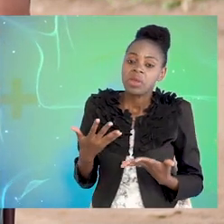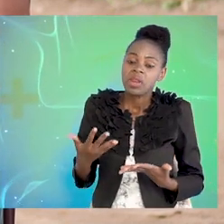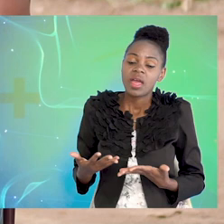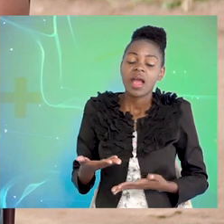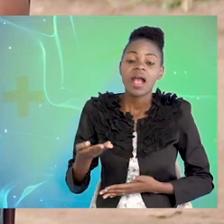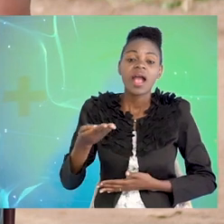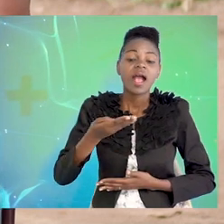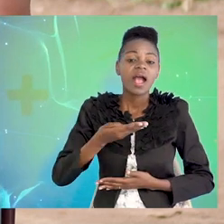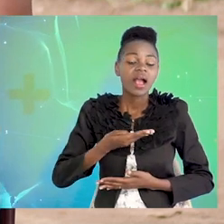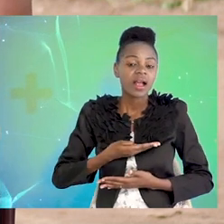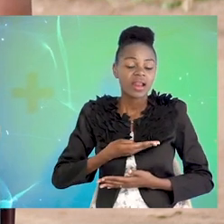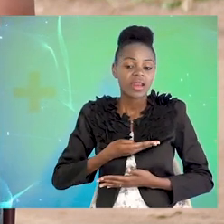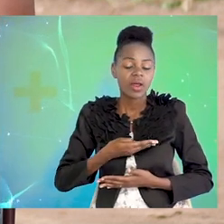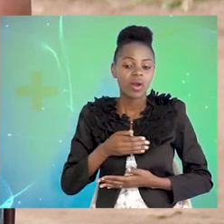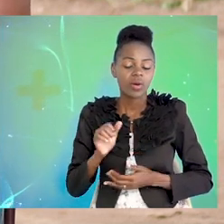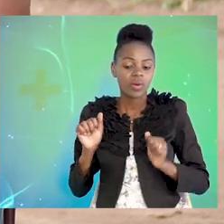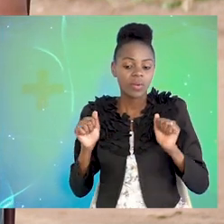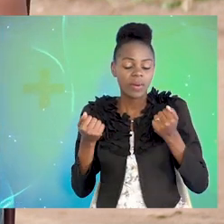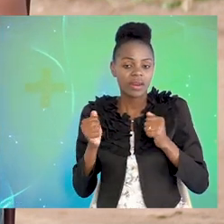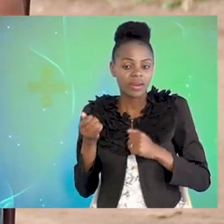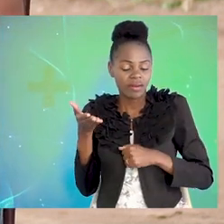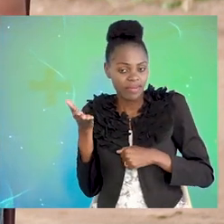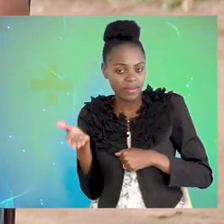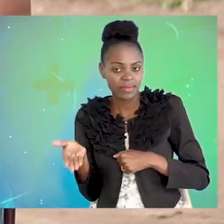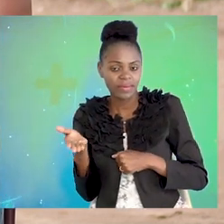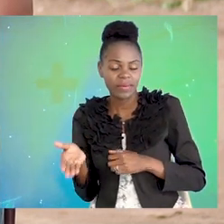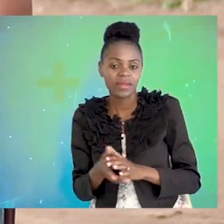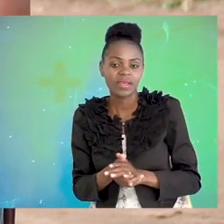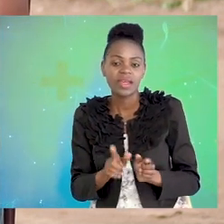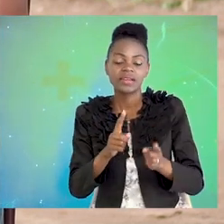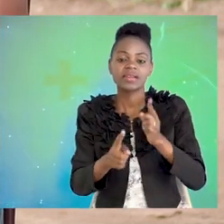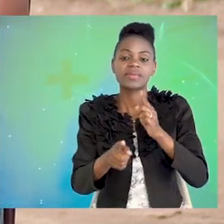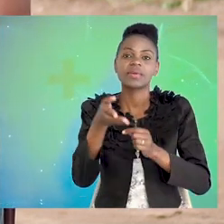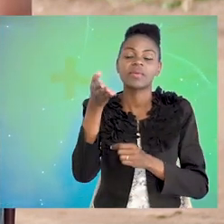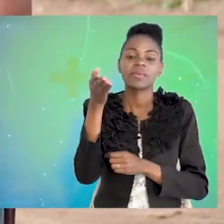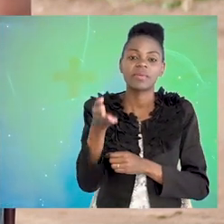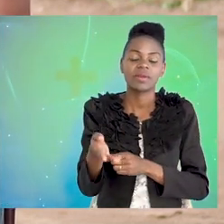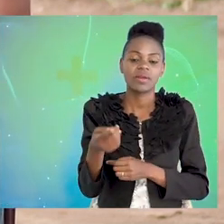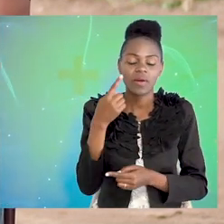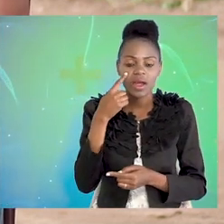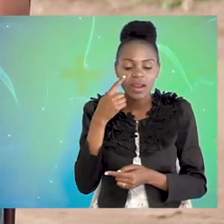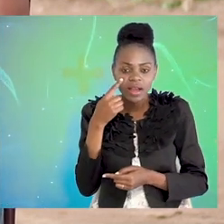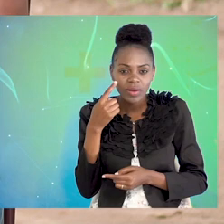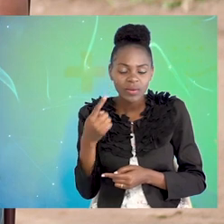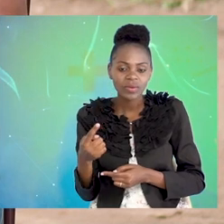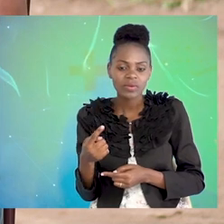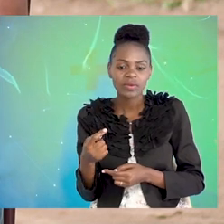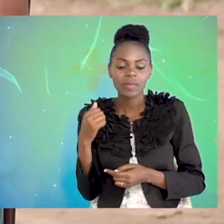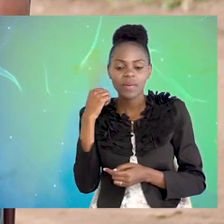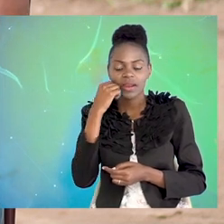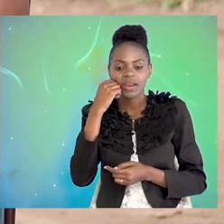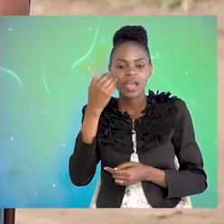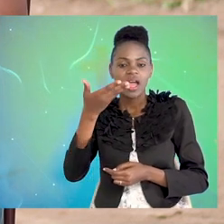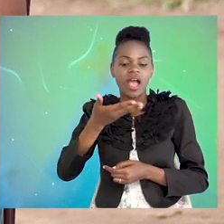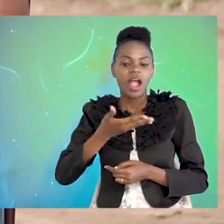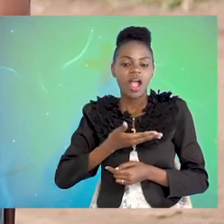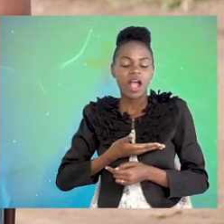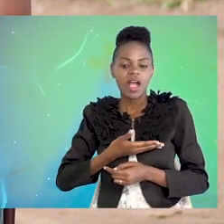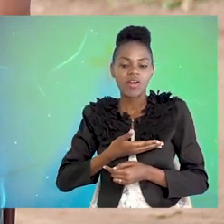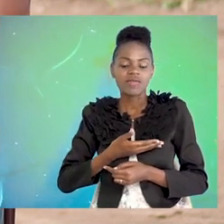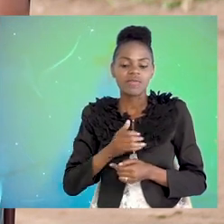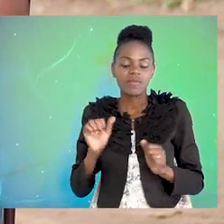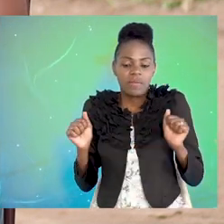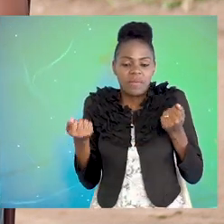ngatati akapeze ngalaindi kanthenda ka typhoid fever. Titapita kumene kuti ana akaeze anapeza kuti mwana wedu apezeka nako kanthenda ka